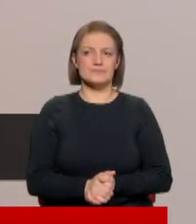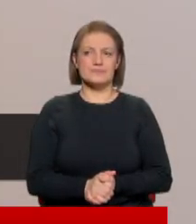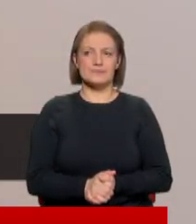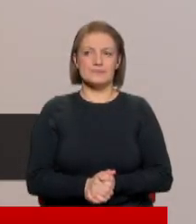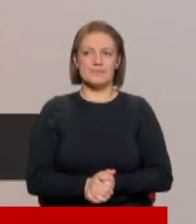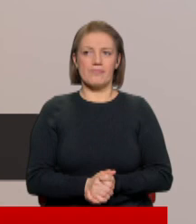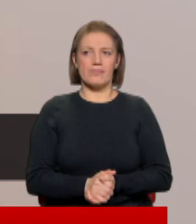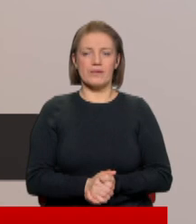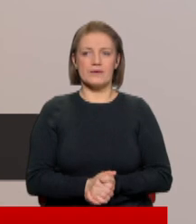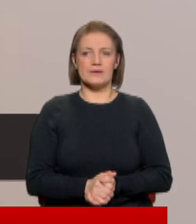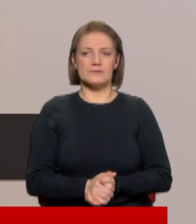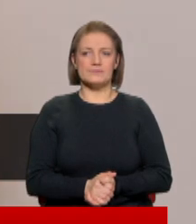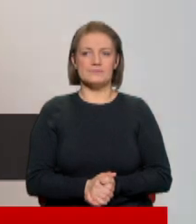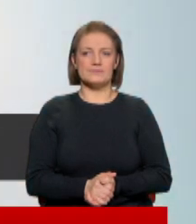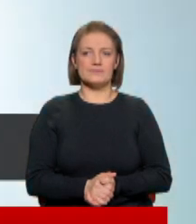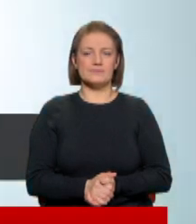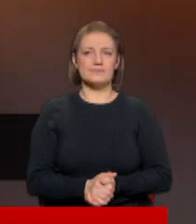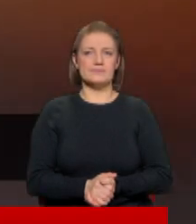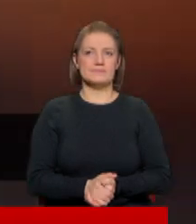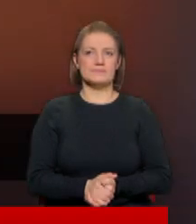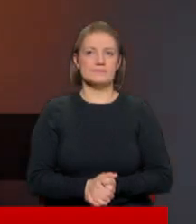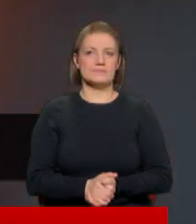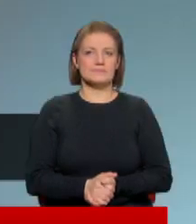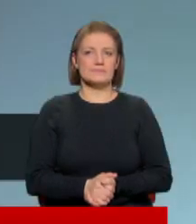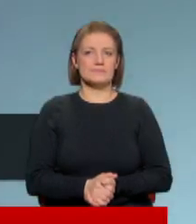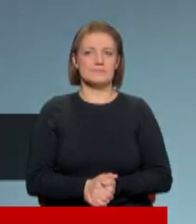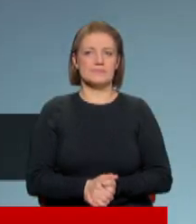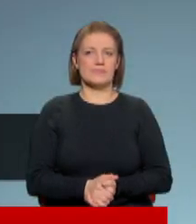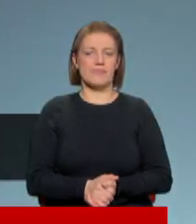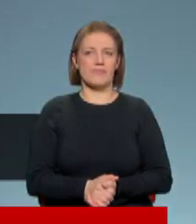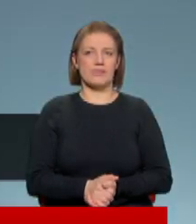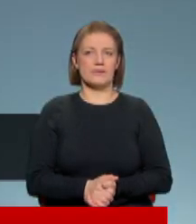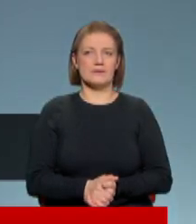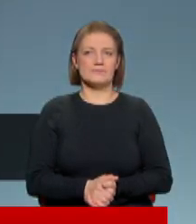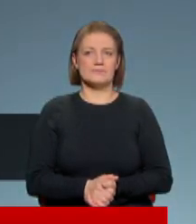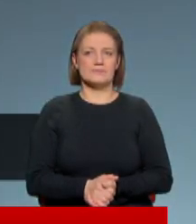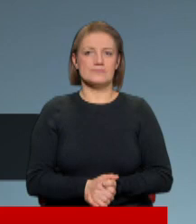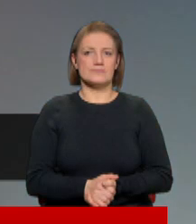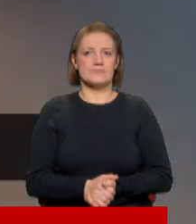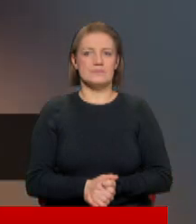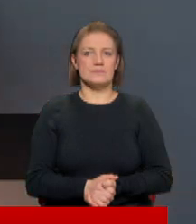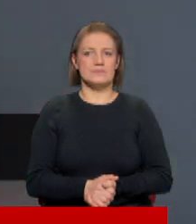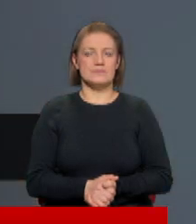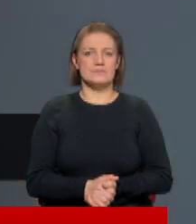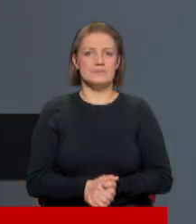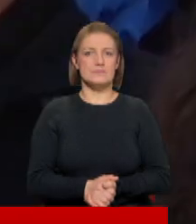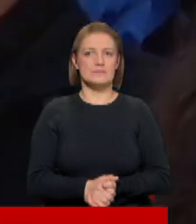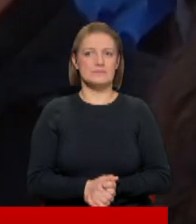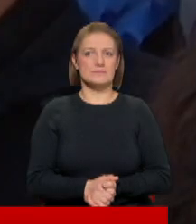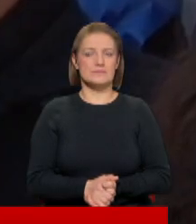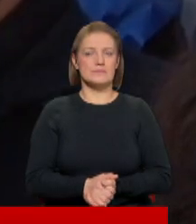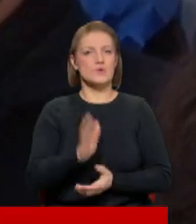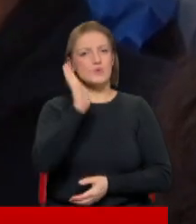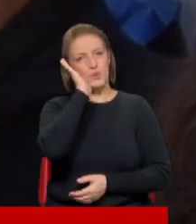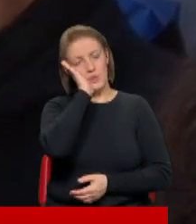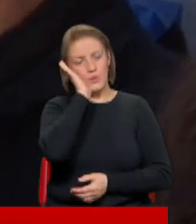Ada. Kızım, bunları unutmuşsun. Gece görüş gözlüğünü almamışsın. 500 metreye kadar etkili menzili var. Gece görüş dürbünü.